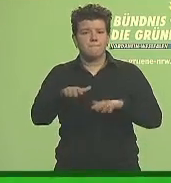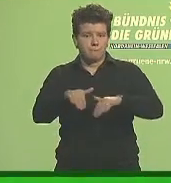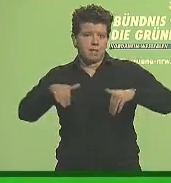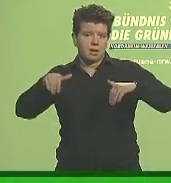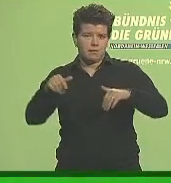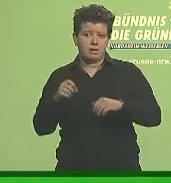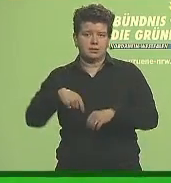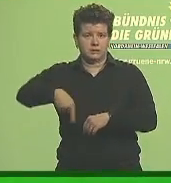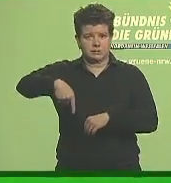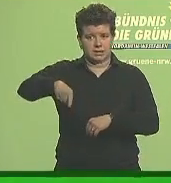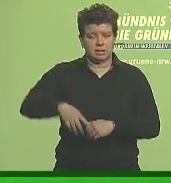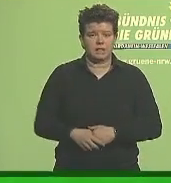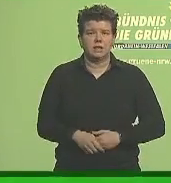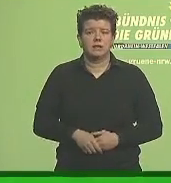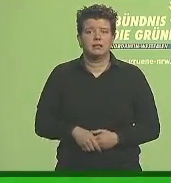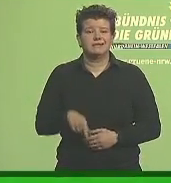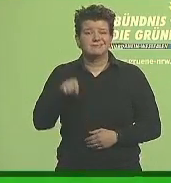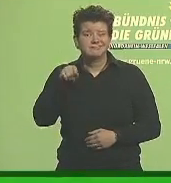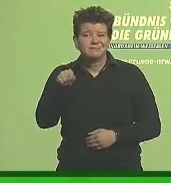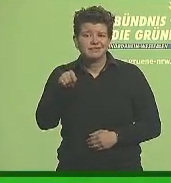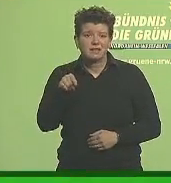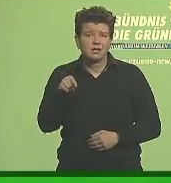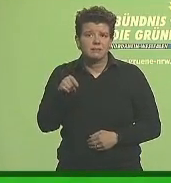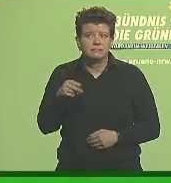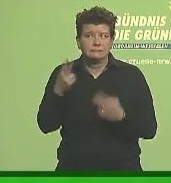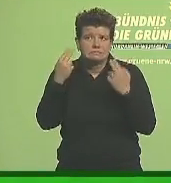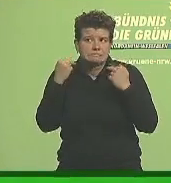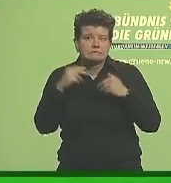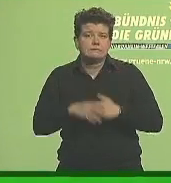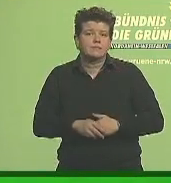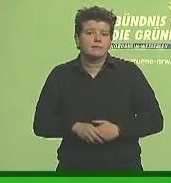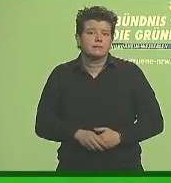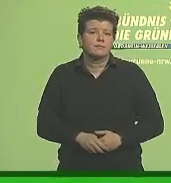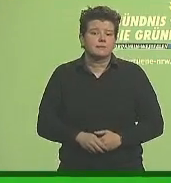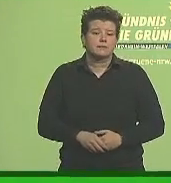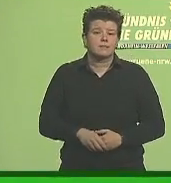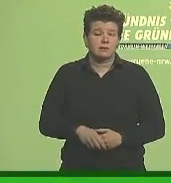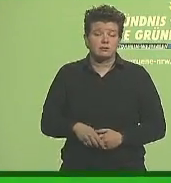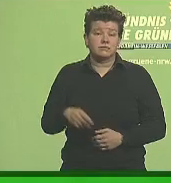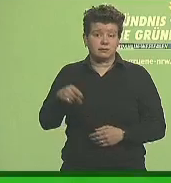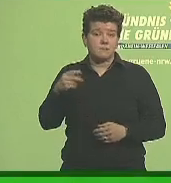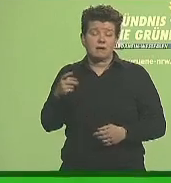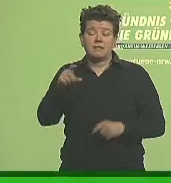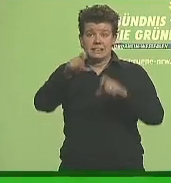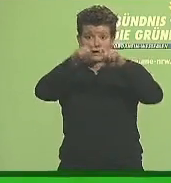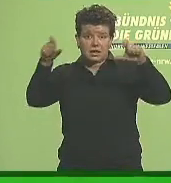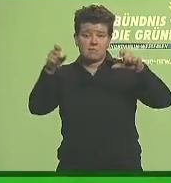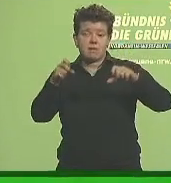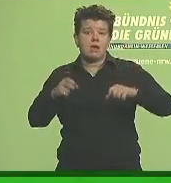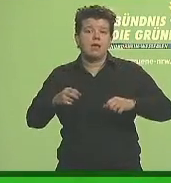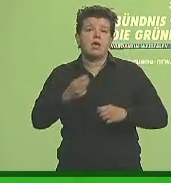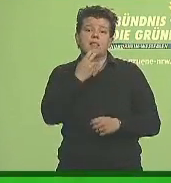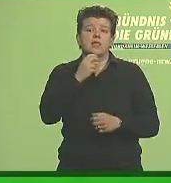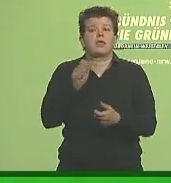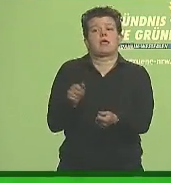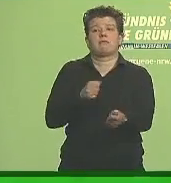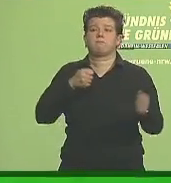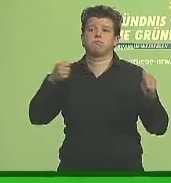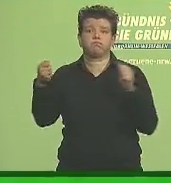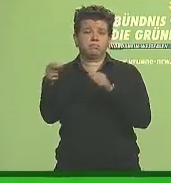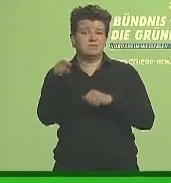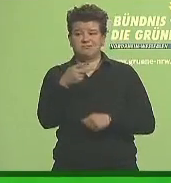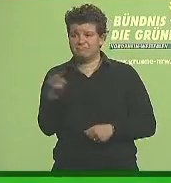Bundesregierung. Das sind diejenigen, die dann wegtauchen, wenn es schwierig wird mit der Energiewende. Und das werden wir ihnen nicht durchgehen lassen.